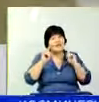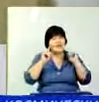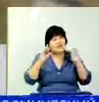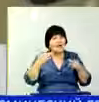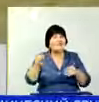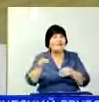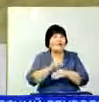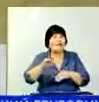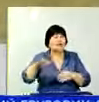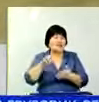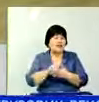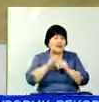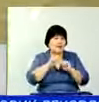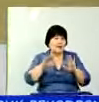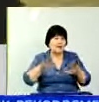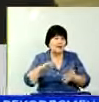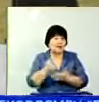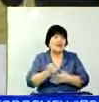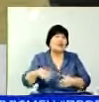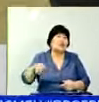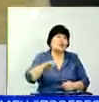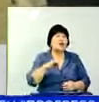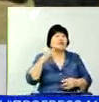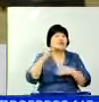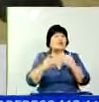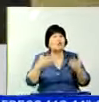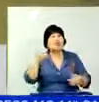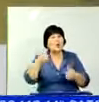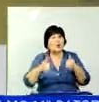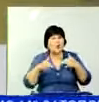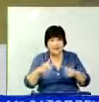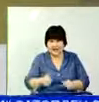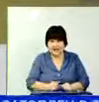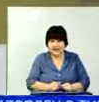Ее воспитанники занимают призовые места на республиканских и международных конкурсах.